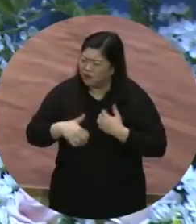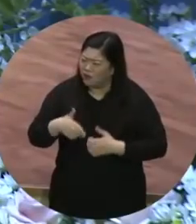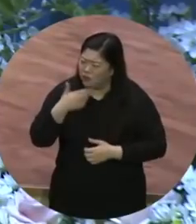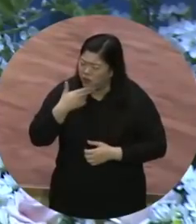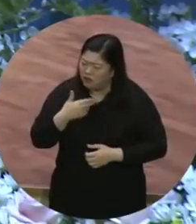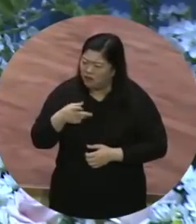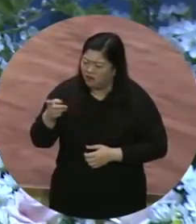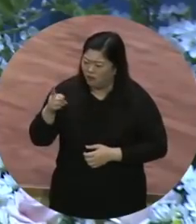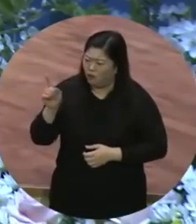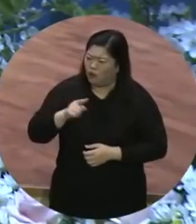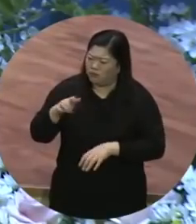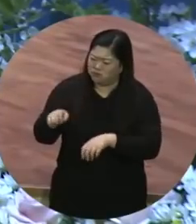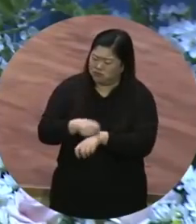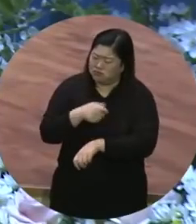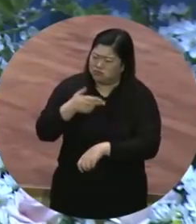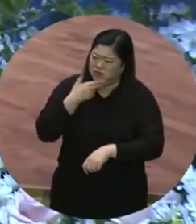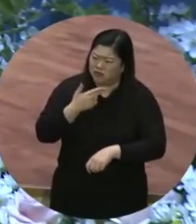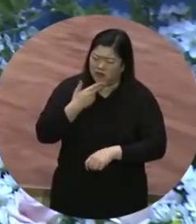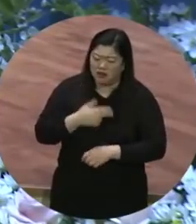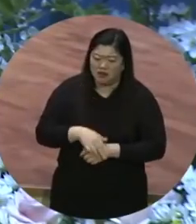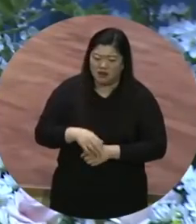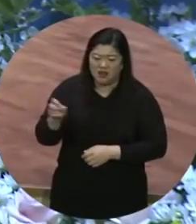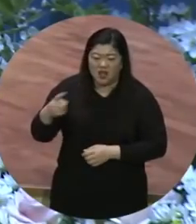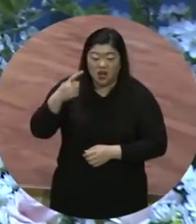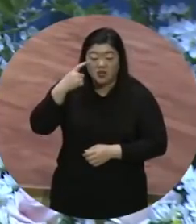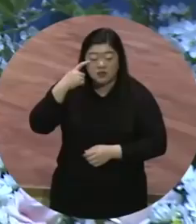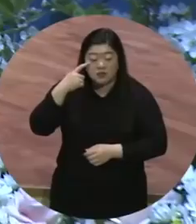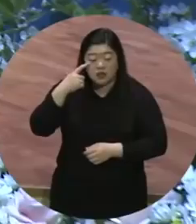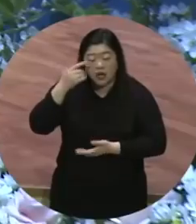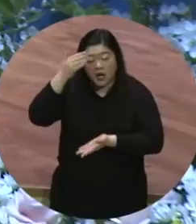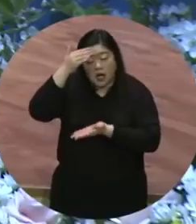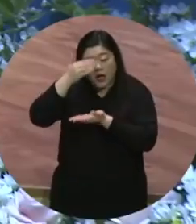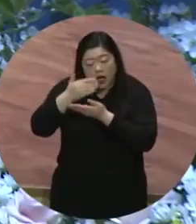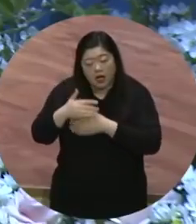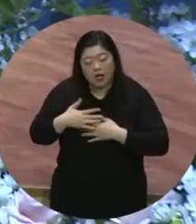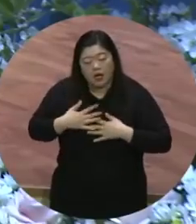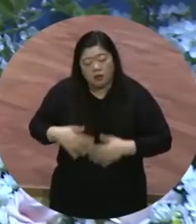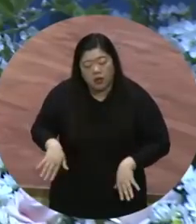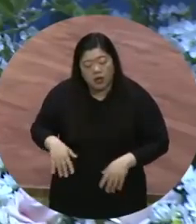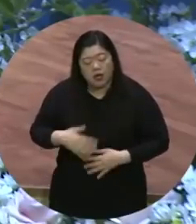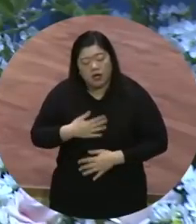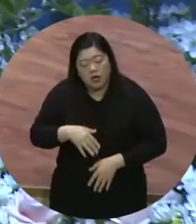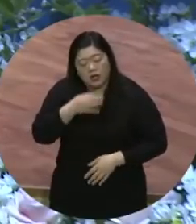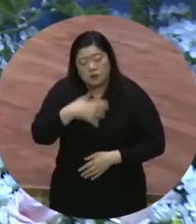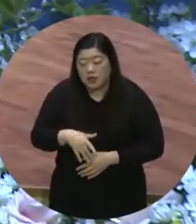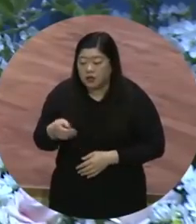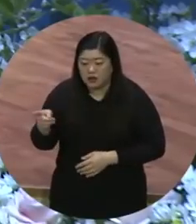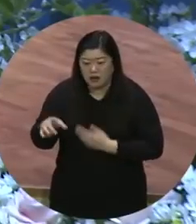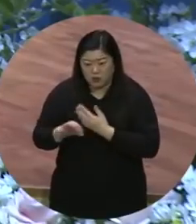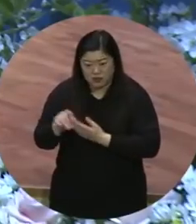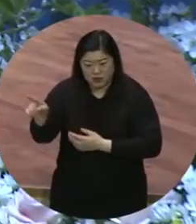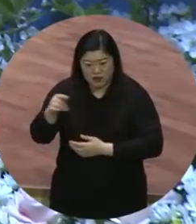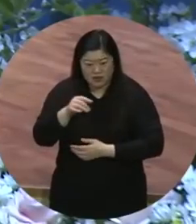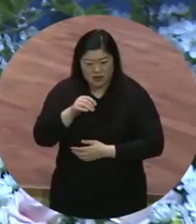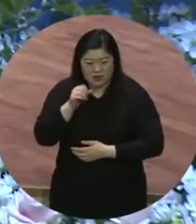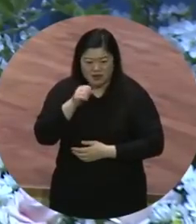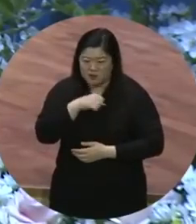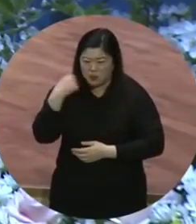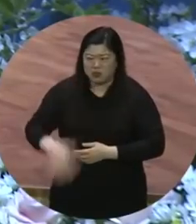있어요. 눈빛이 살아있어요. 뭔가 기대가 있는 모습이요. 소망이 보여. 실패한 사람들